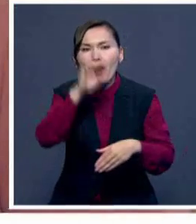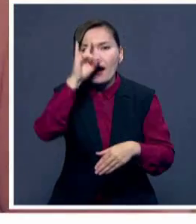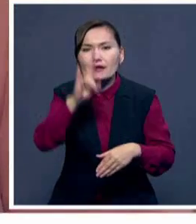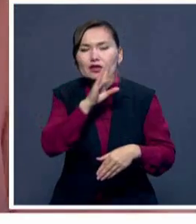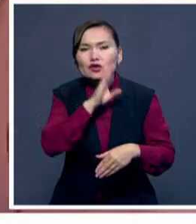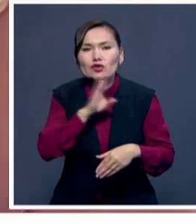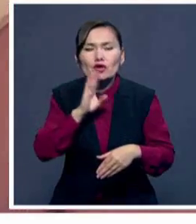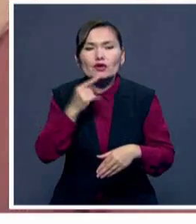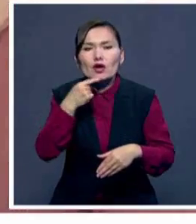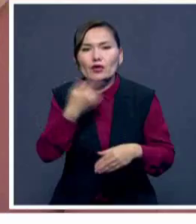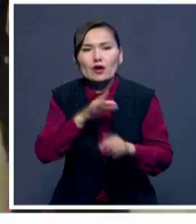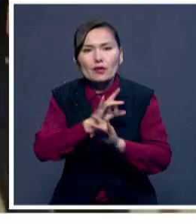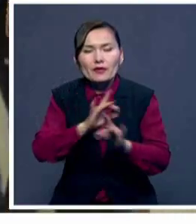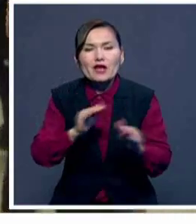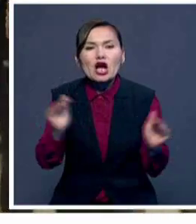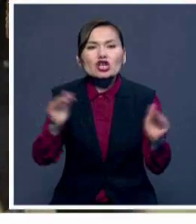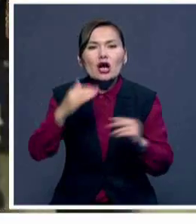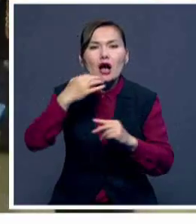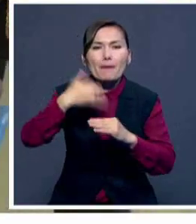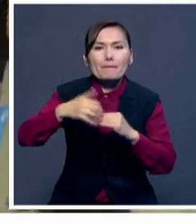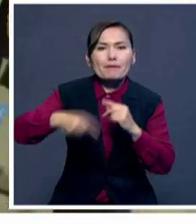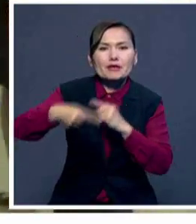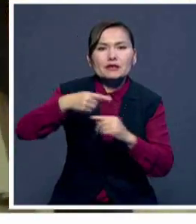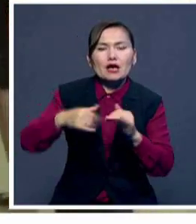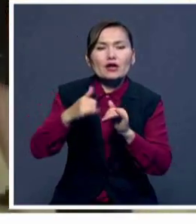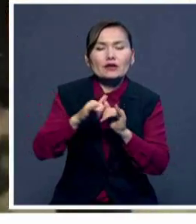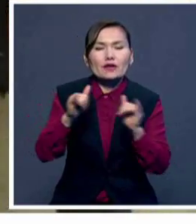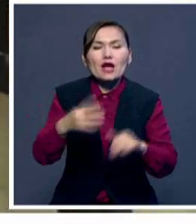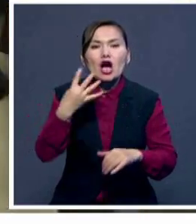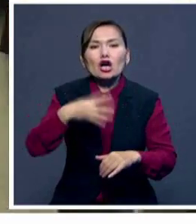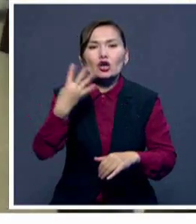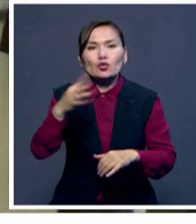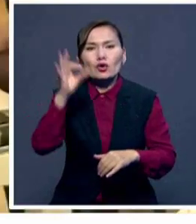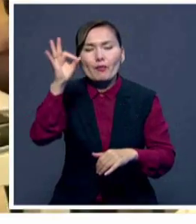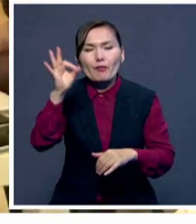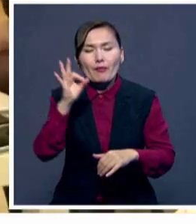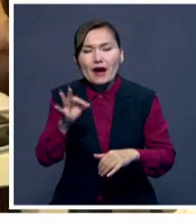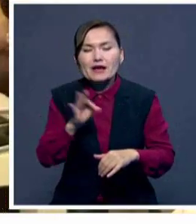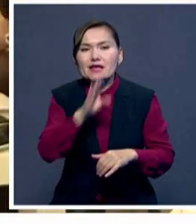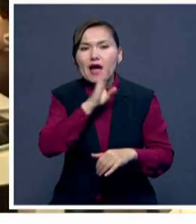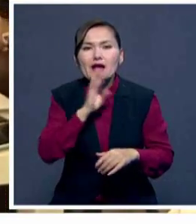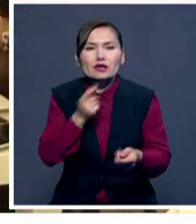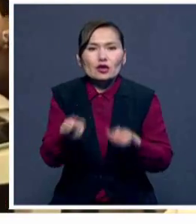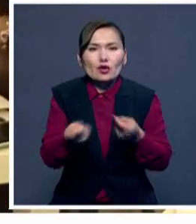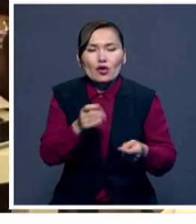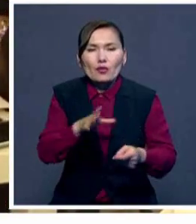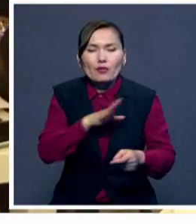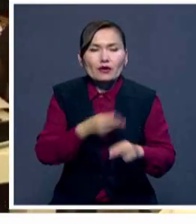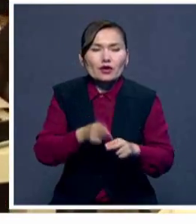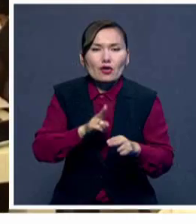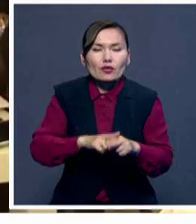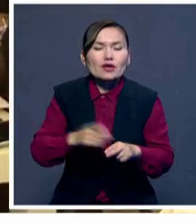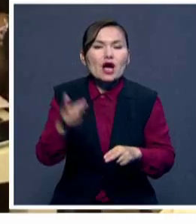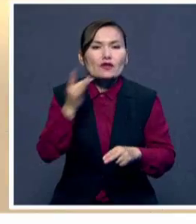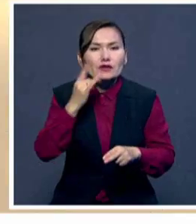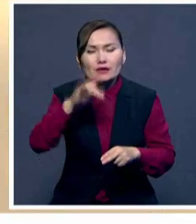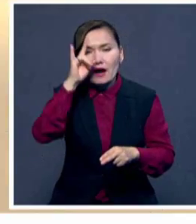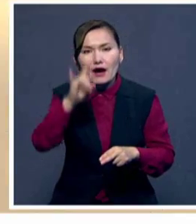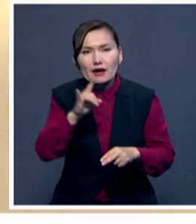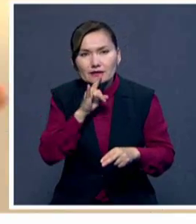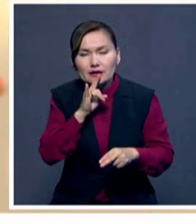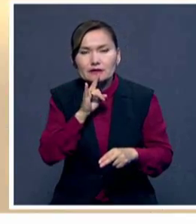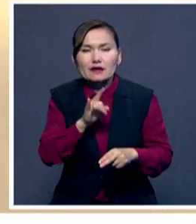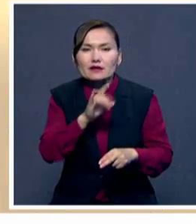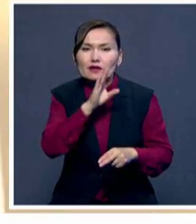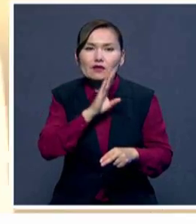біздің елде шағын және орта бизнестің 44% әйелдер басқарады. Өз үстін ашып экономикаға үлес қосам дегендерге мемлекет тарапынан қолдау